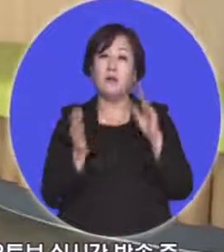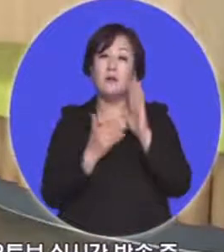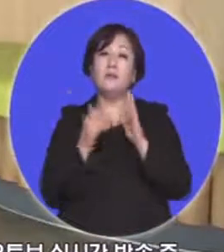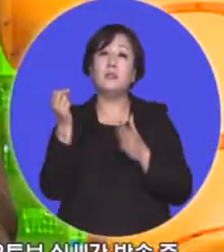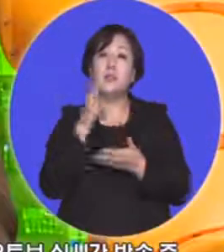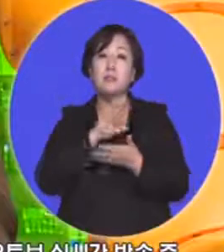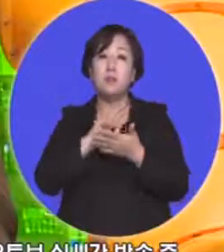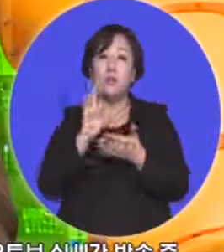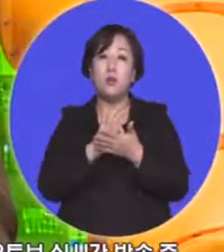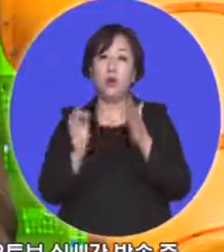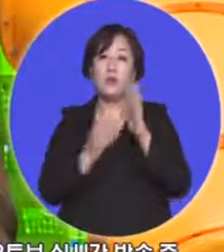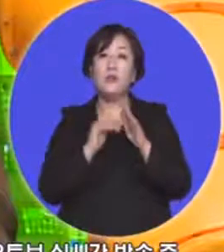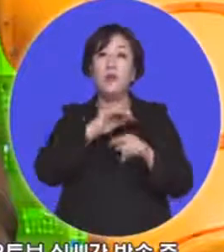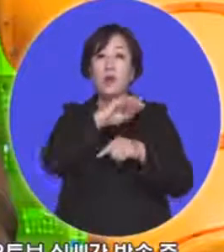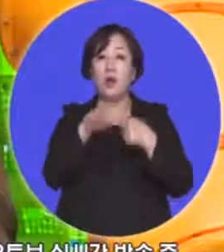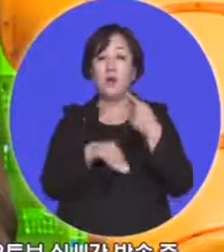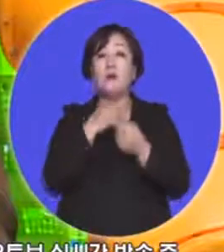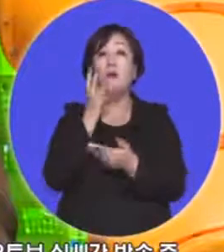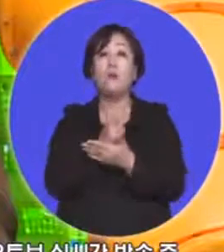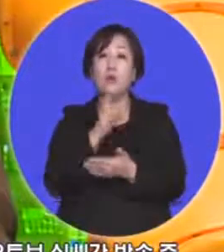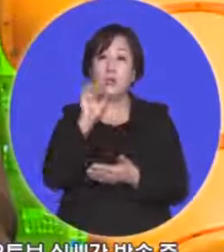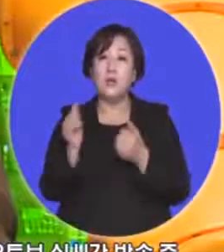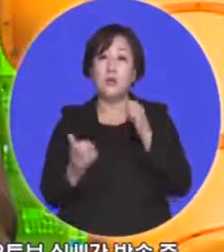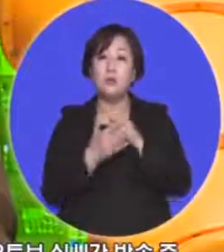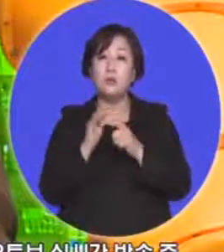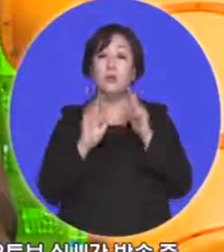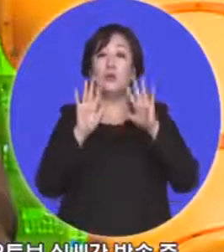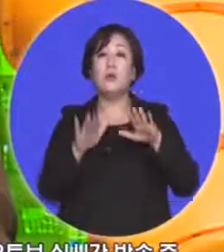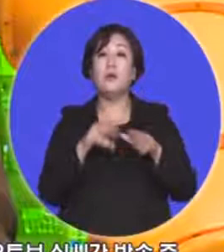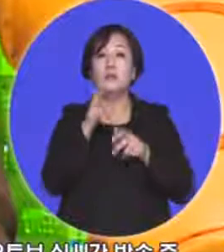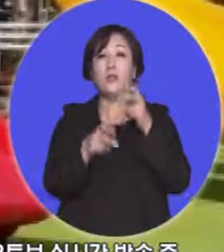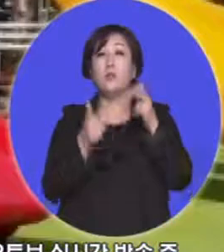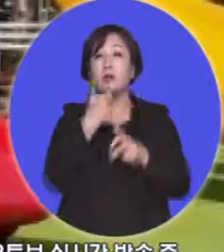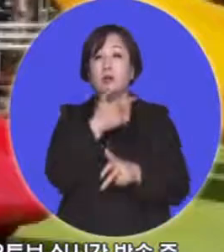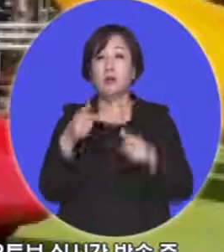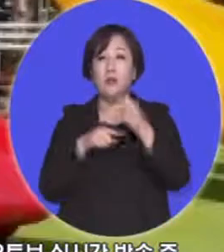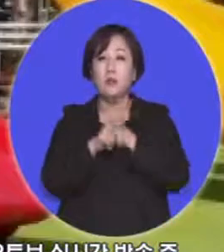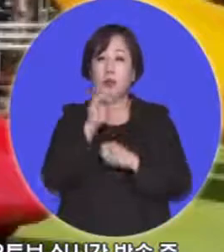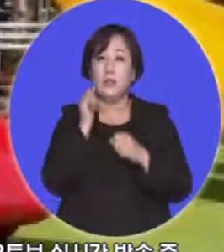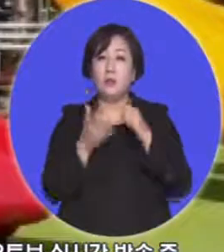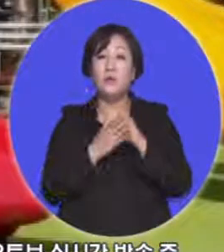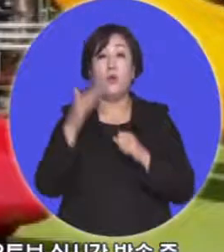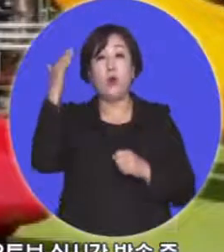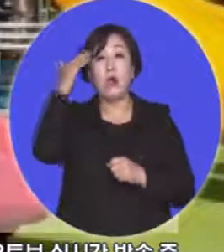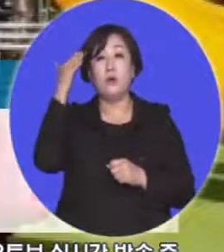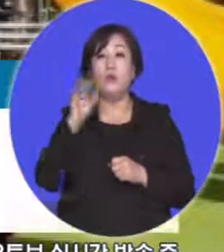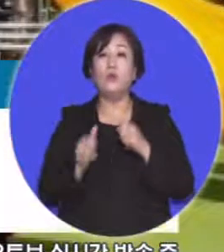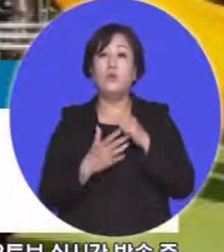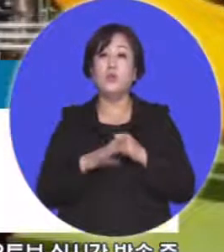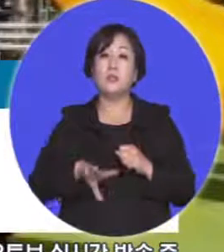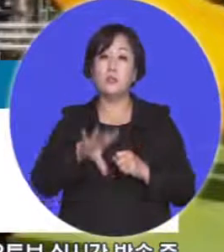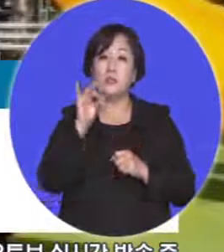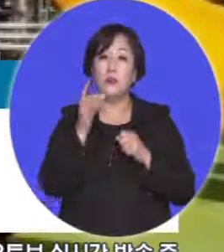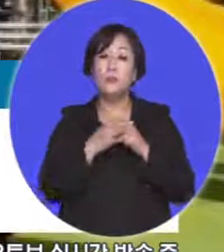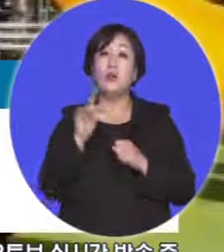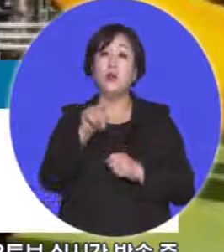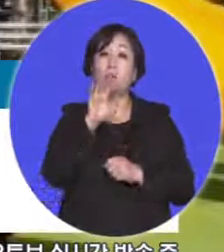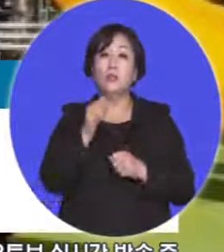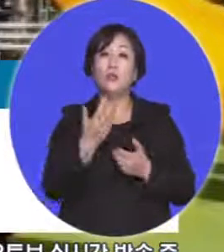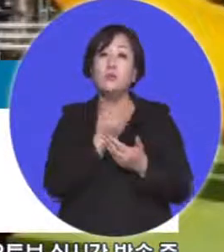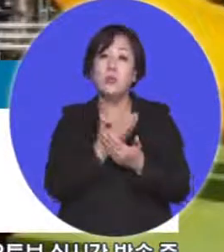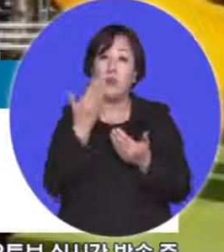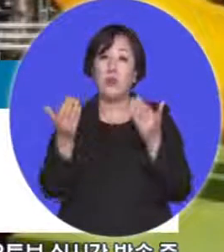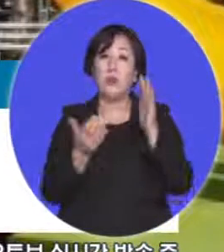사업을 펼쳐온 환경 제단으로 수도 이번 사업은 의미가 큽니다 우리나라 동선은 사업으로 특히 옥 알고도 어떤